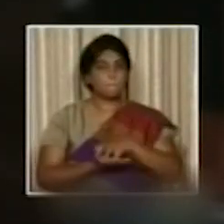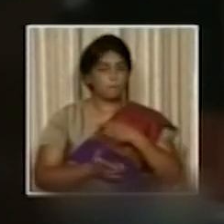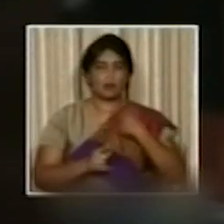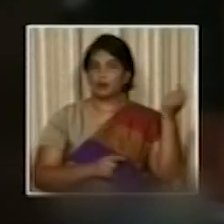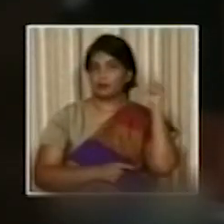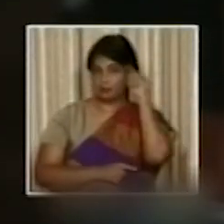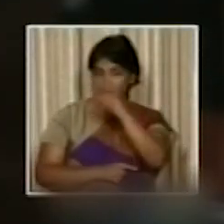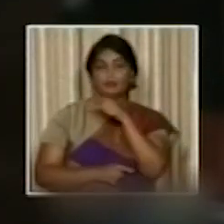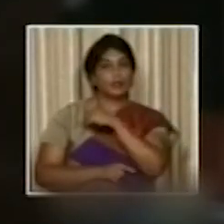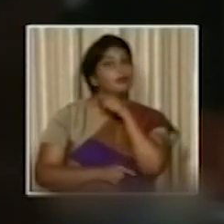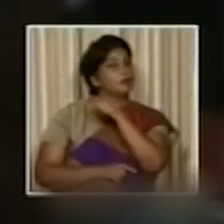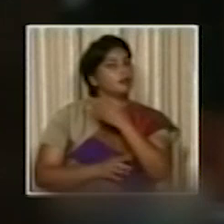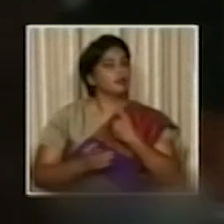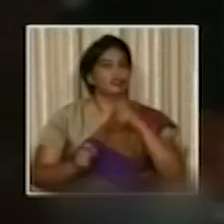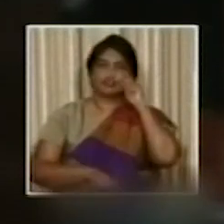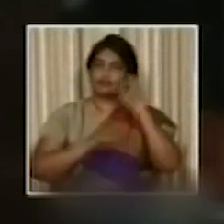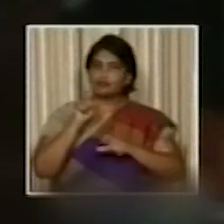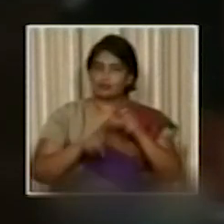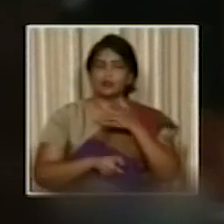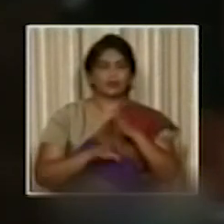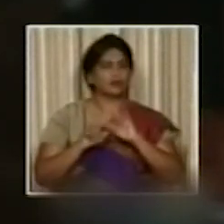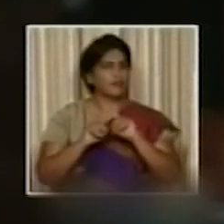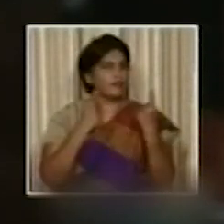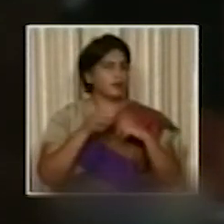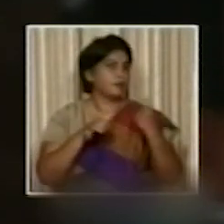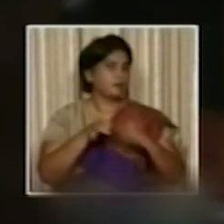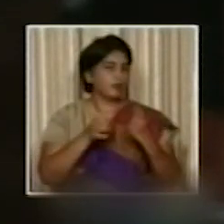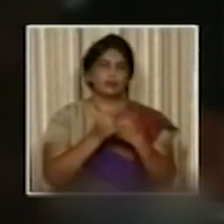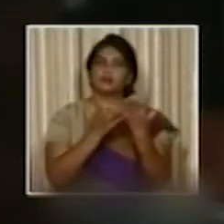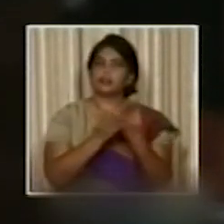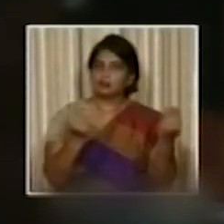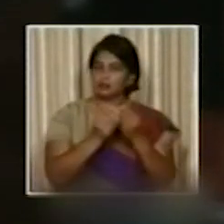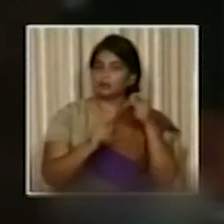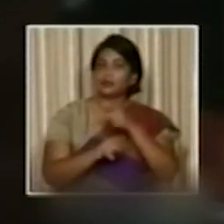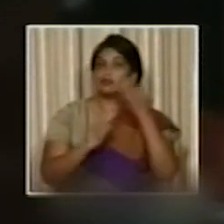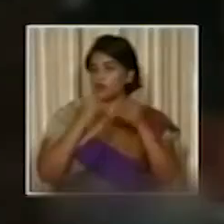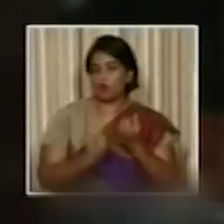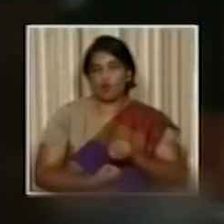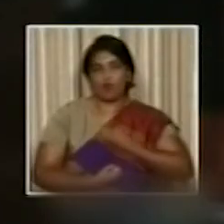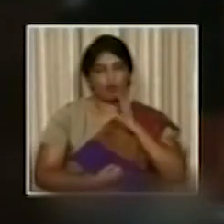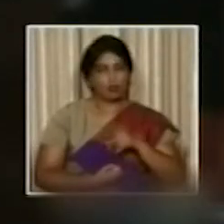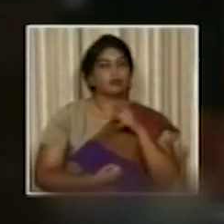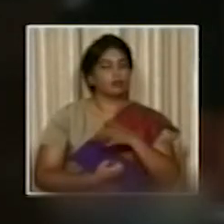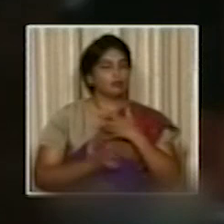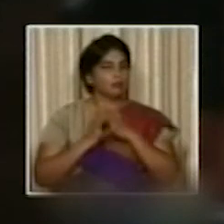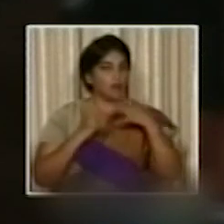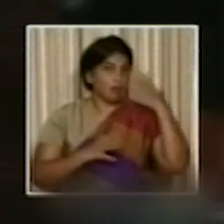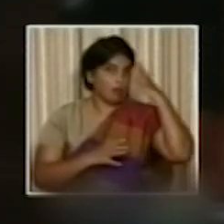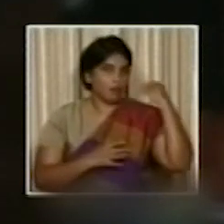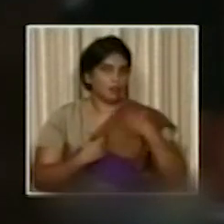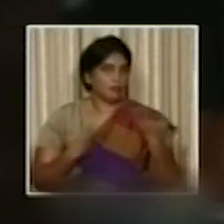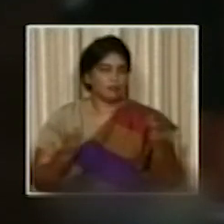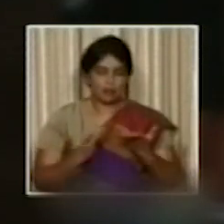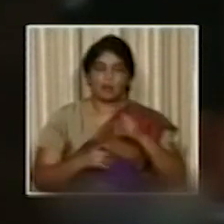பல்வேறுபட்ட பிரச்சனைகளை தீர்த்து வைப்பது தொடர்பில் காட்டிய அக்கறையினை நாம் மறந்துவிட முடியாது. மாகாண சபைகளுக்கான